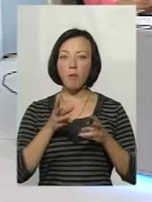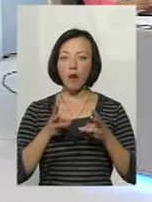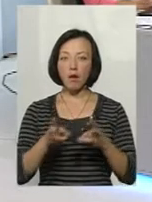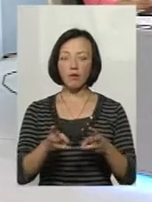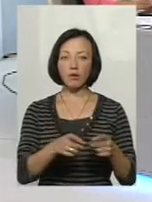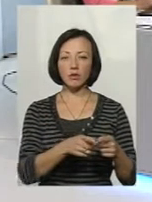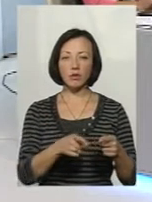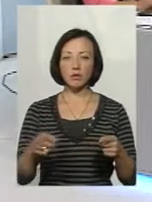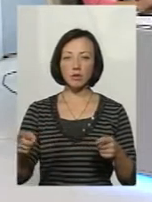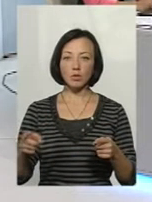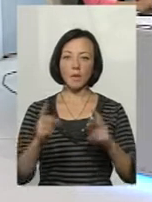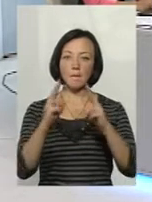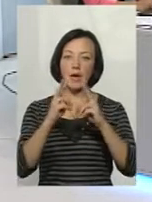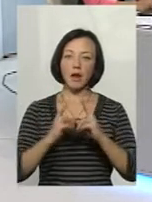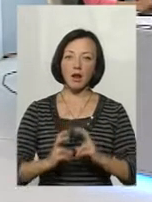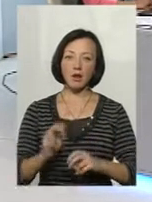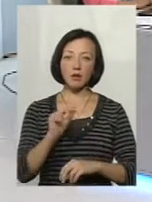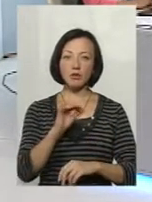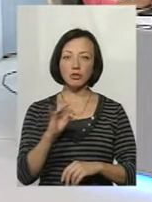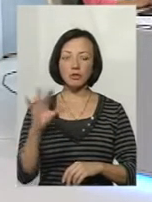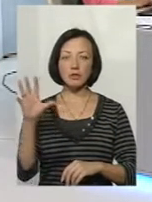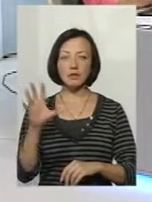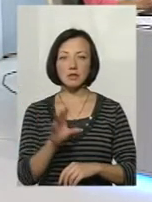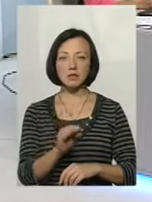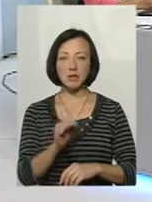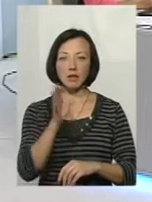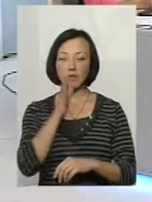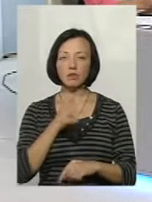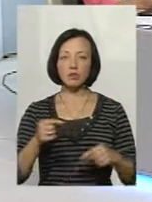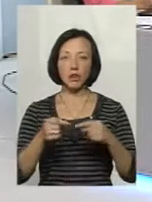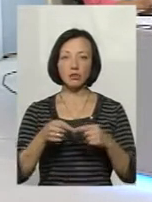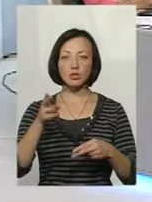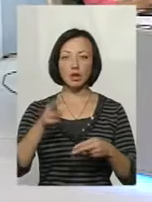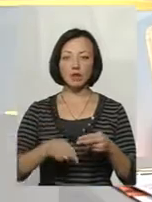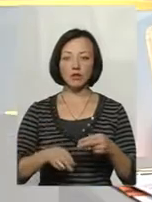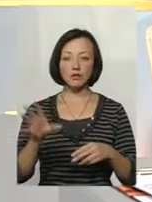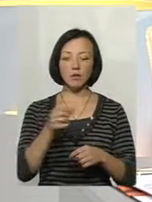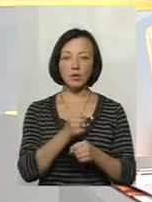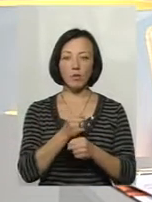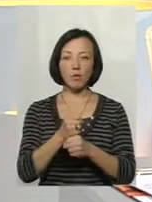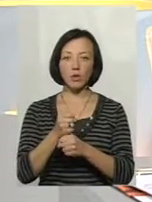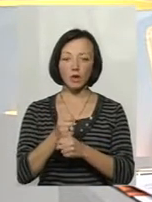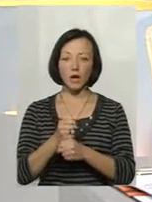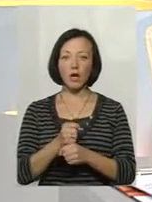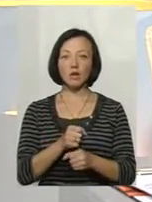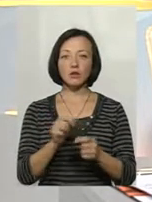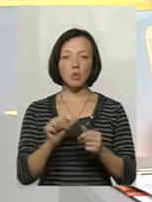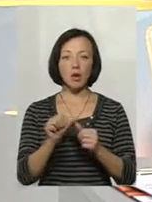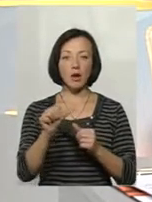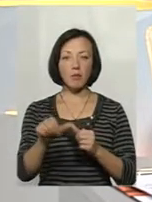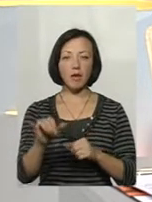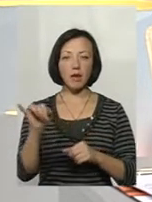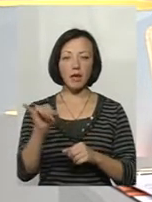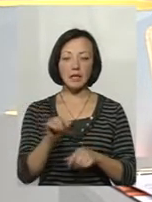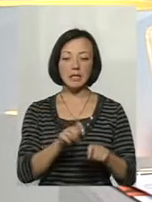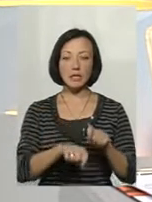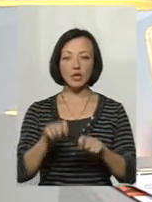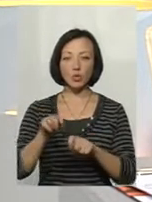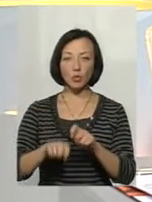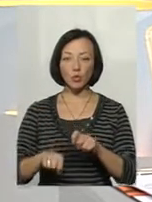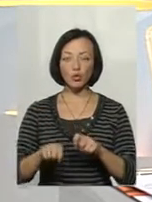сезону, переглядають, чи все вчасно закінчені всі роботи, зокрема, і слідкують за